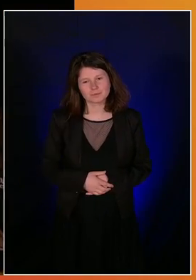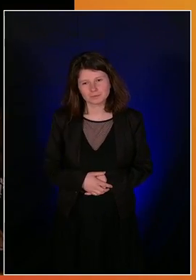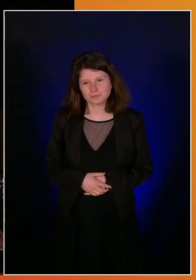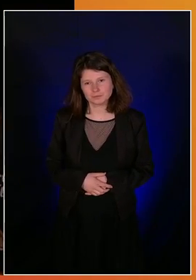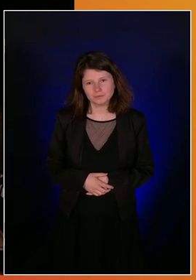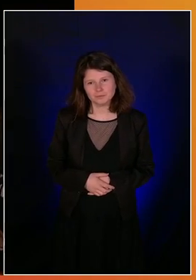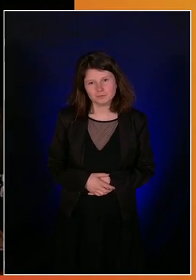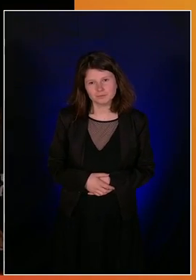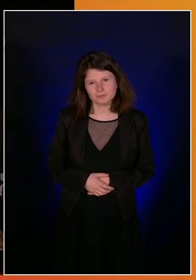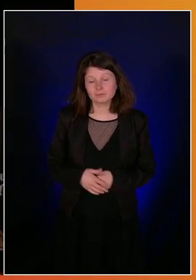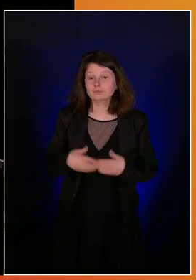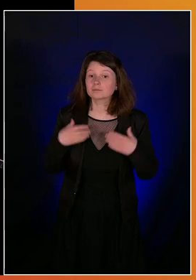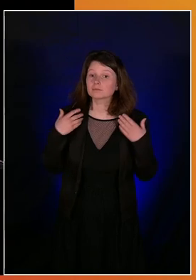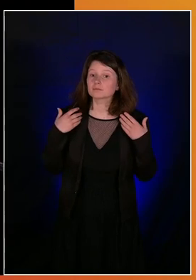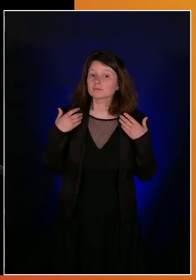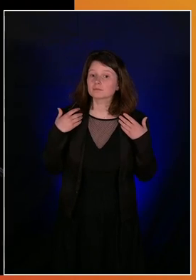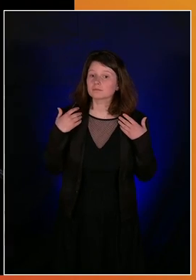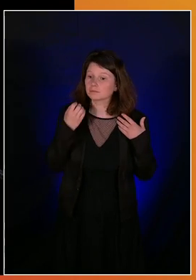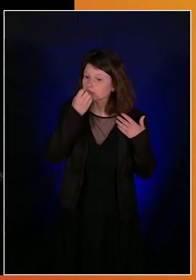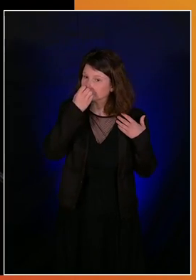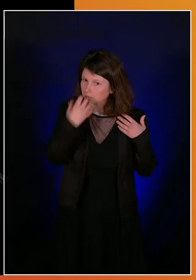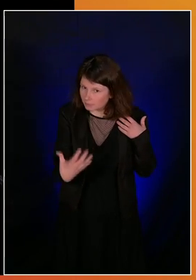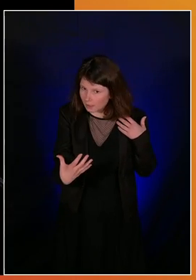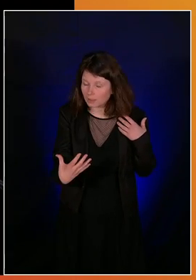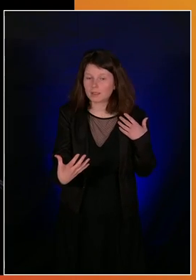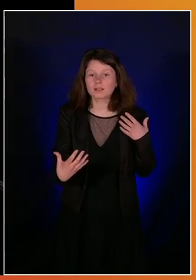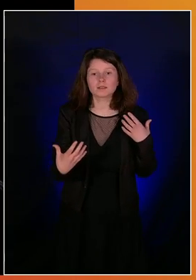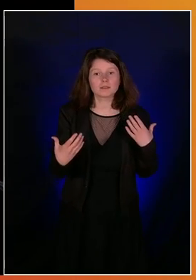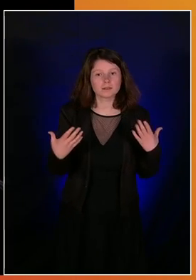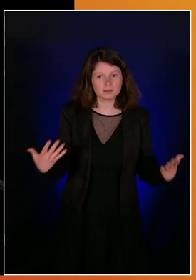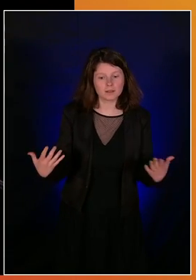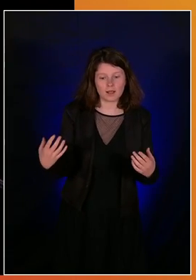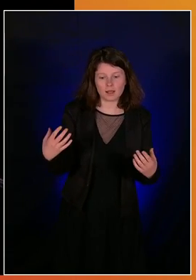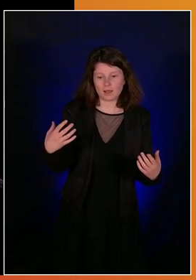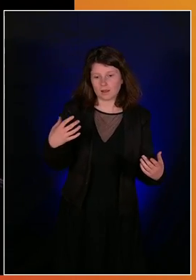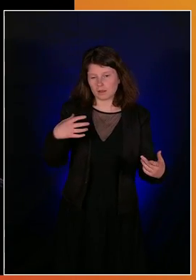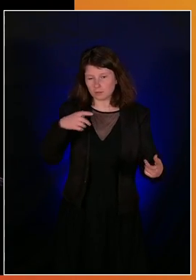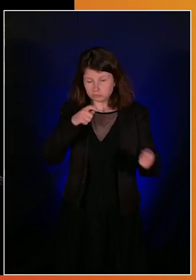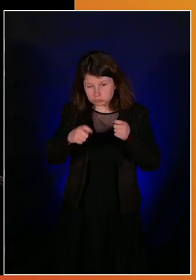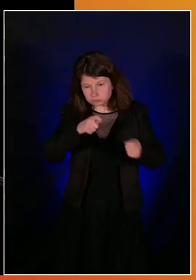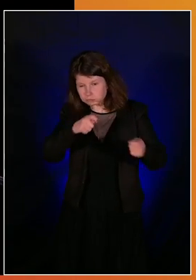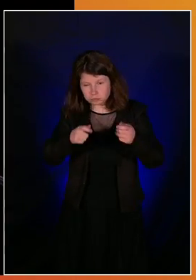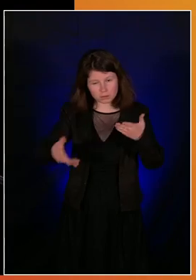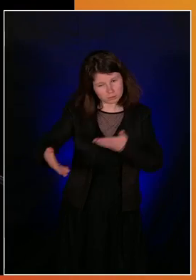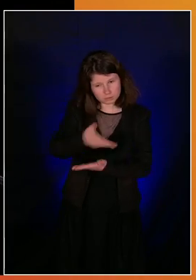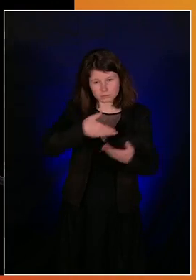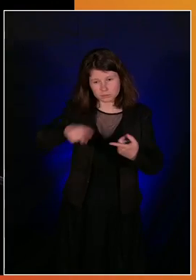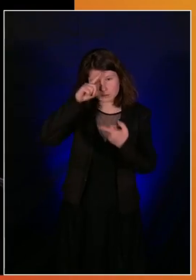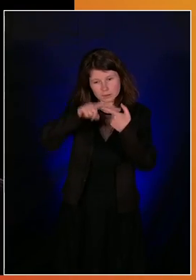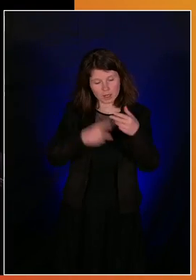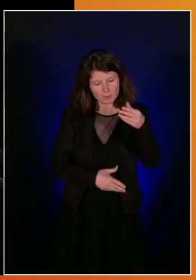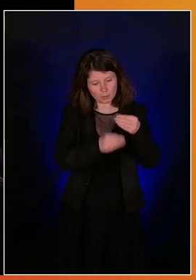camarade bien nous voilà au bout de la discussion sur la question des amendements en tous les